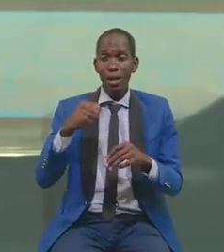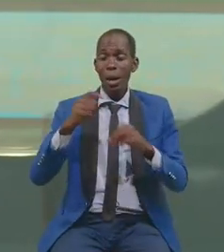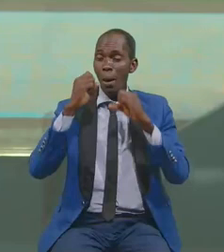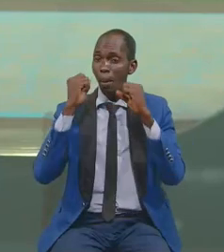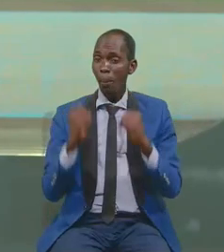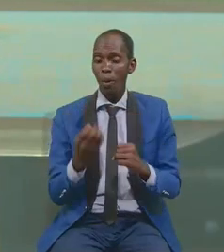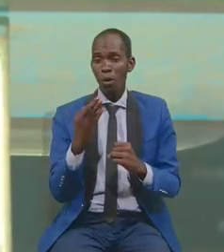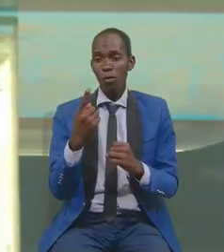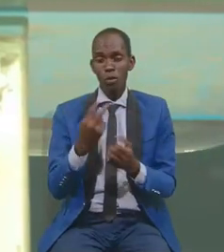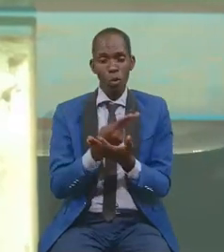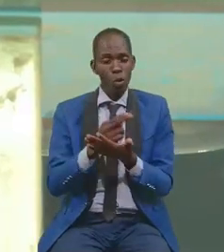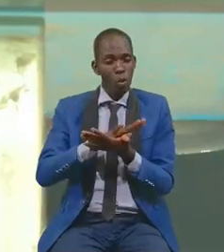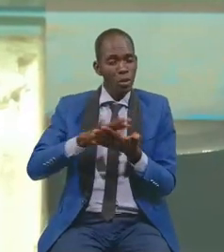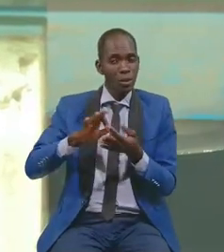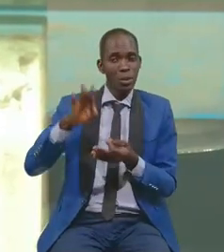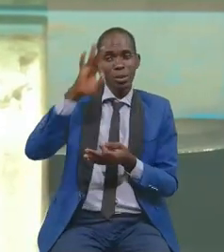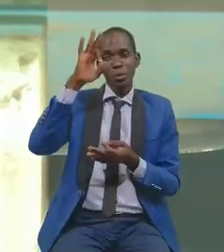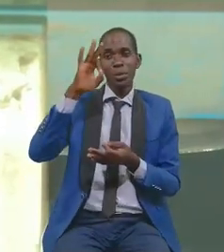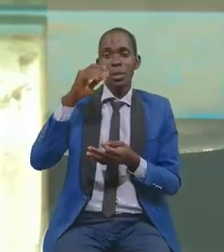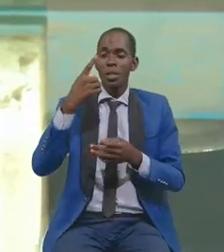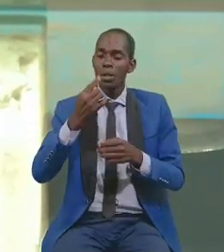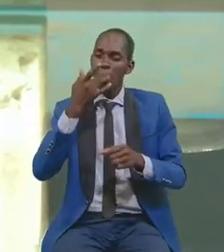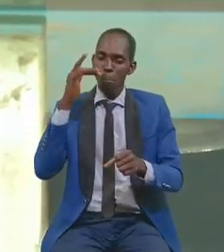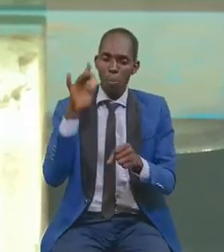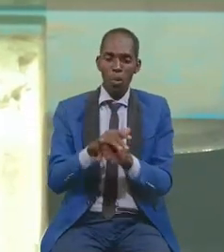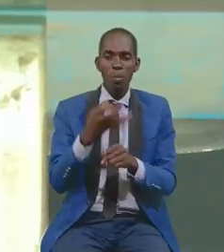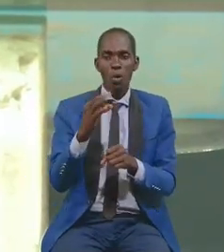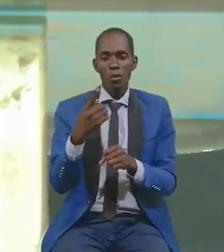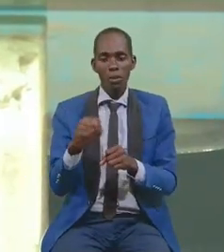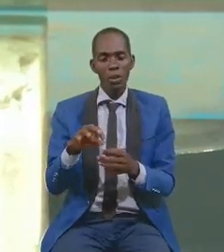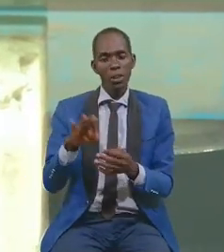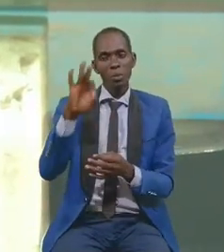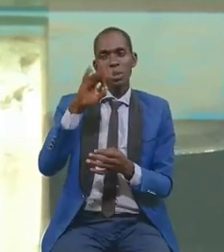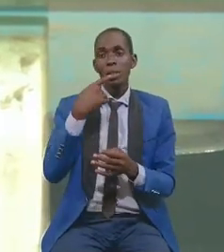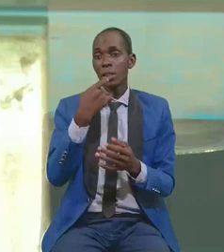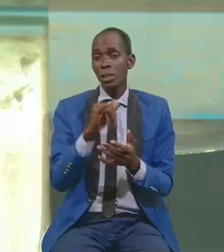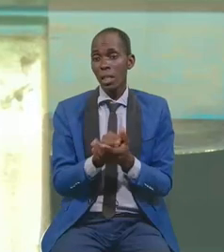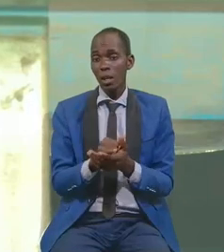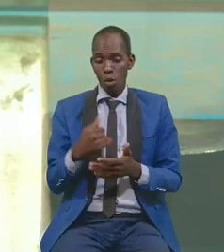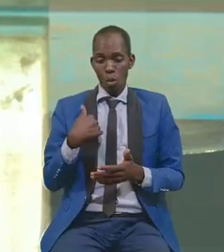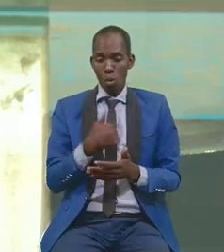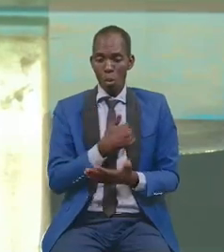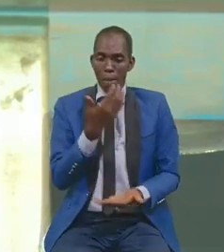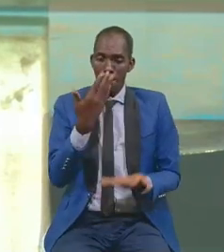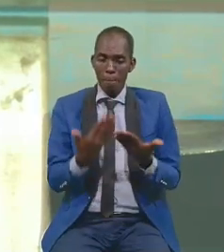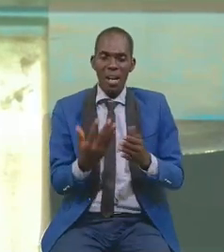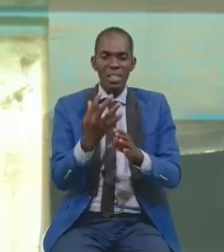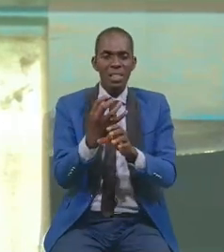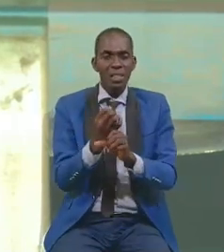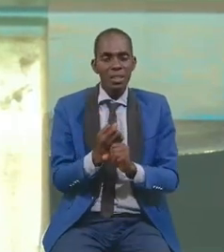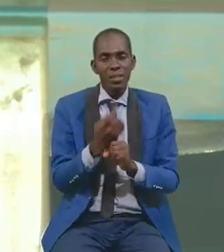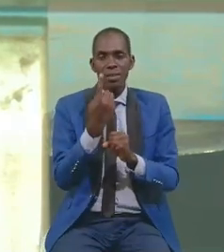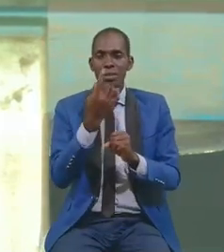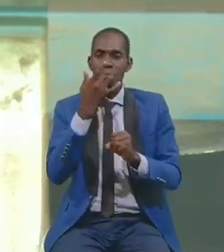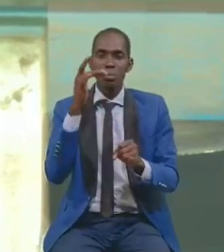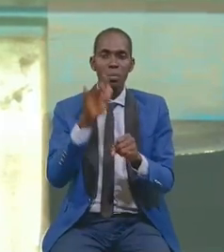du Saint-Esprit, le baptême du Saint-Esprit, la promesse de l'Esprit. Et dit ici que, afin que,